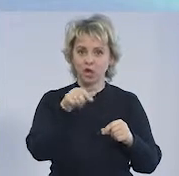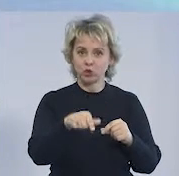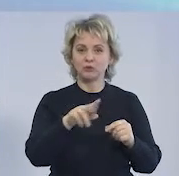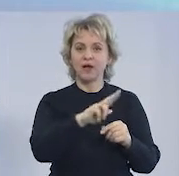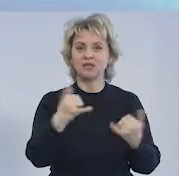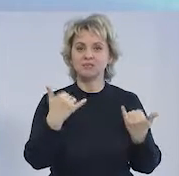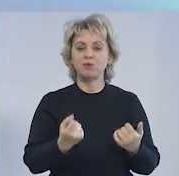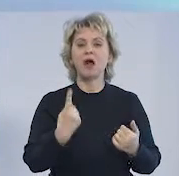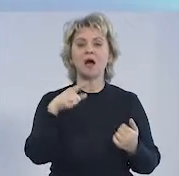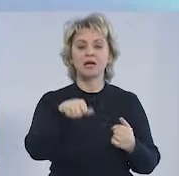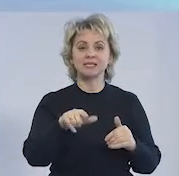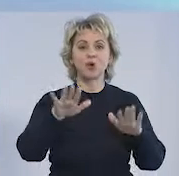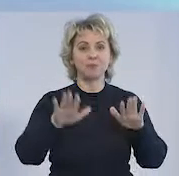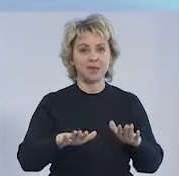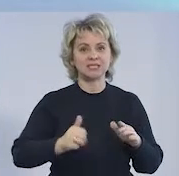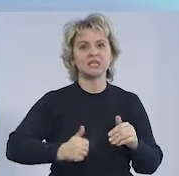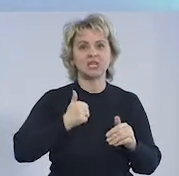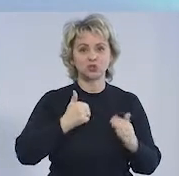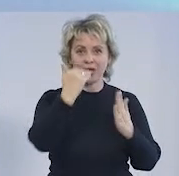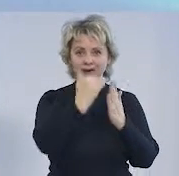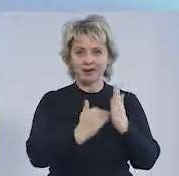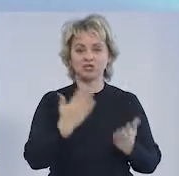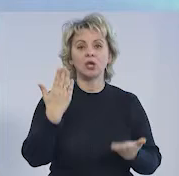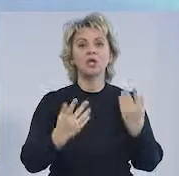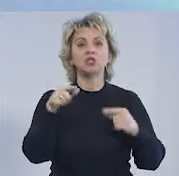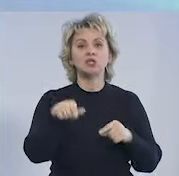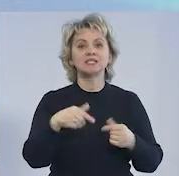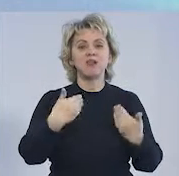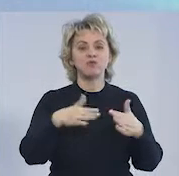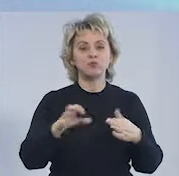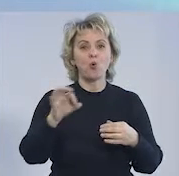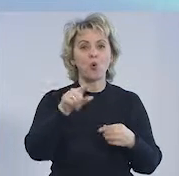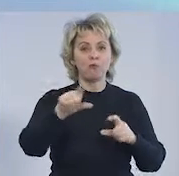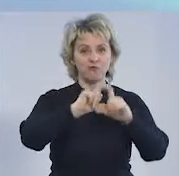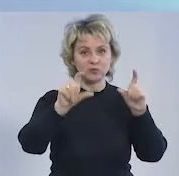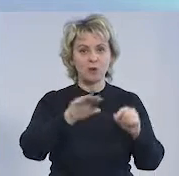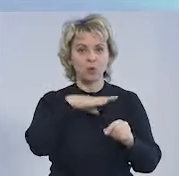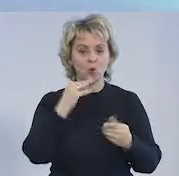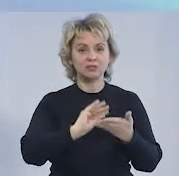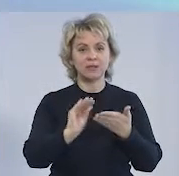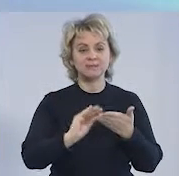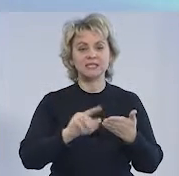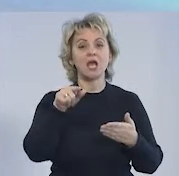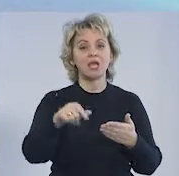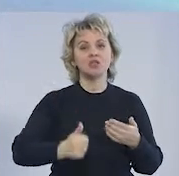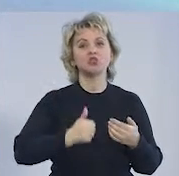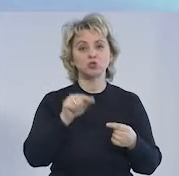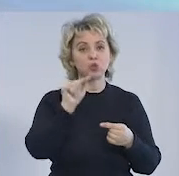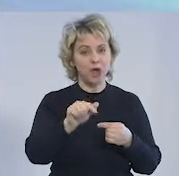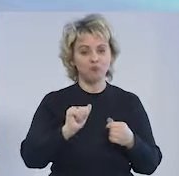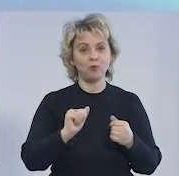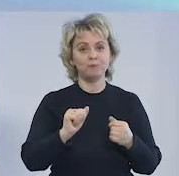как теперь оказывается, место достойное в рейтинге, если о выпускниках вуза много написано, и они достойны